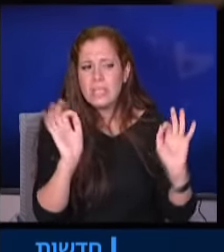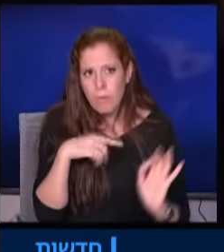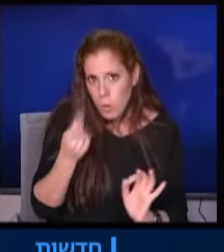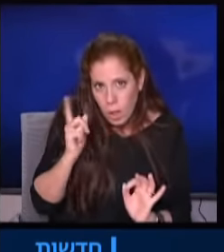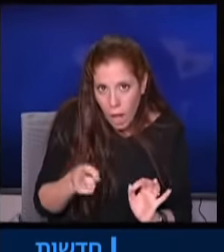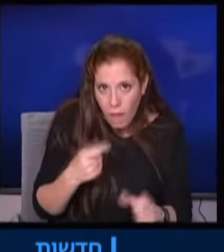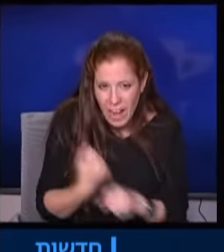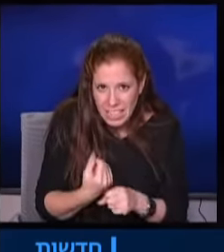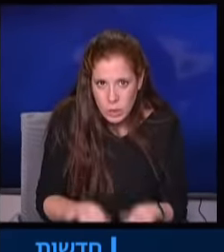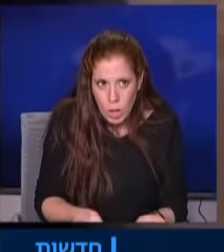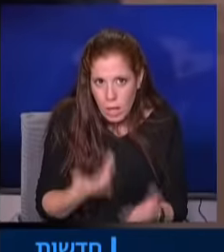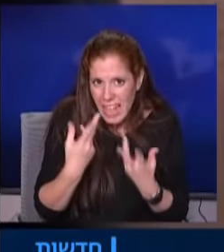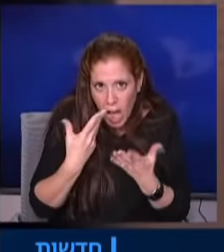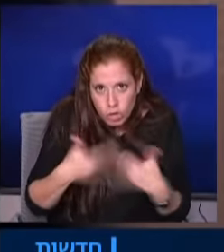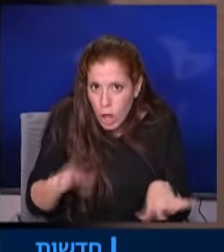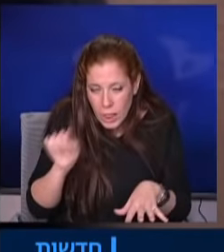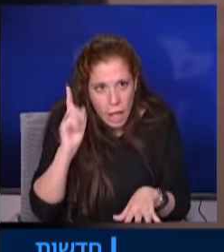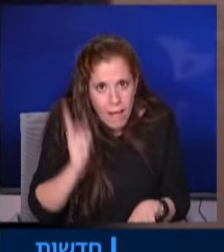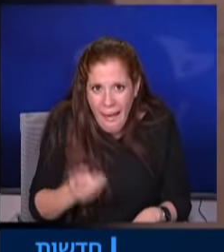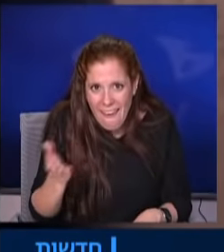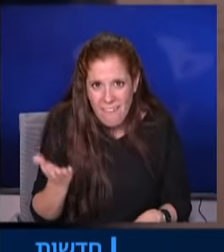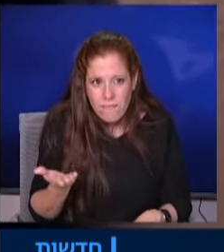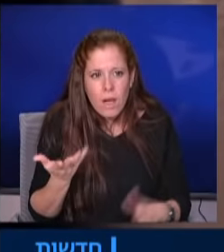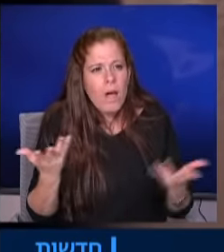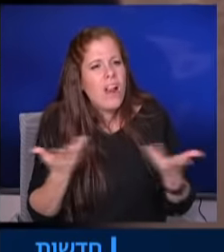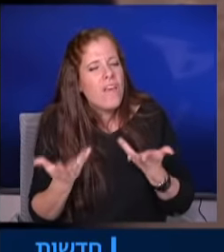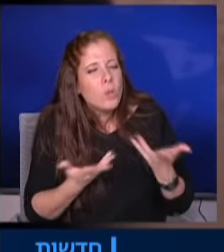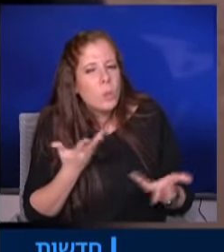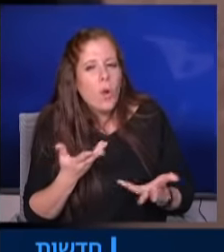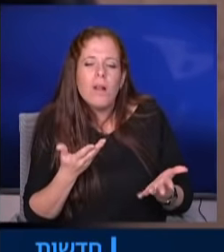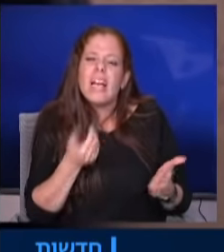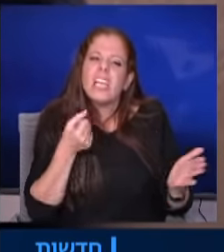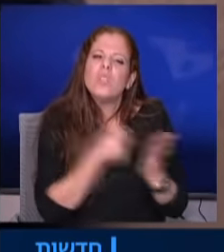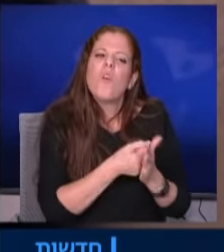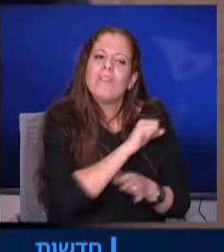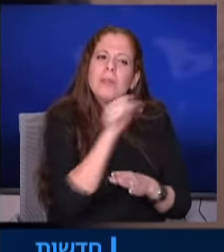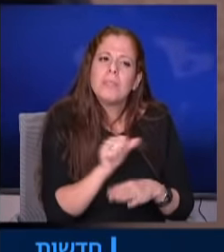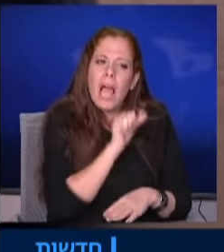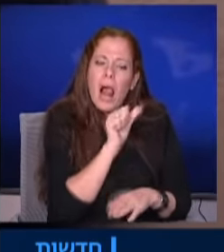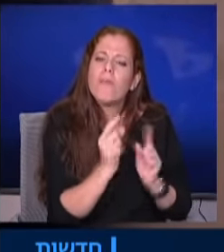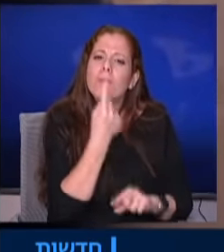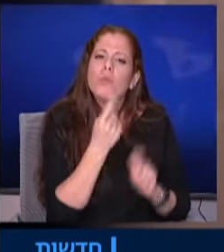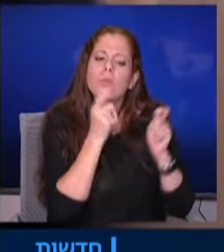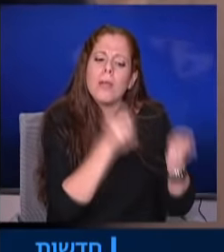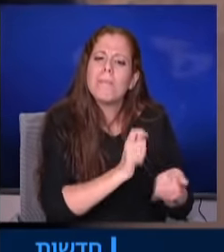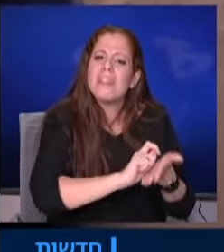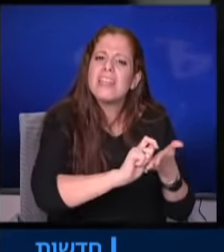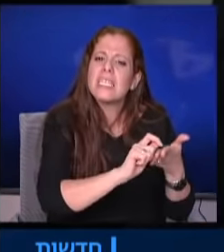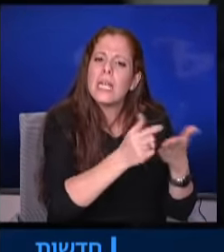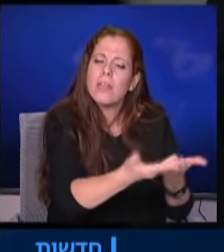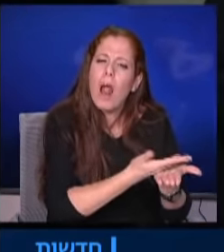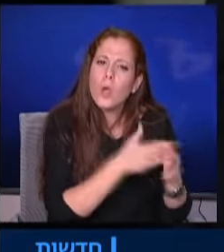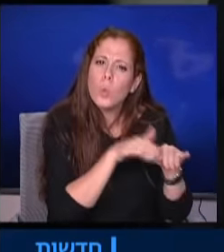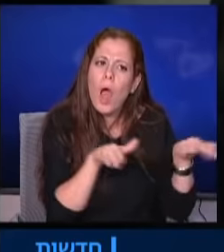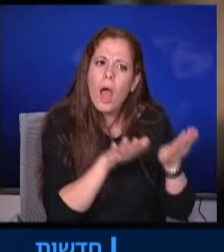חייב לעשות, אני אכשיל אותך, אתה חייב. אבל איפשהו, לקראת סוף סמסטר א', הוא פתאום שם לי תסריט על השולחן.